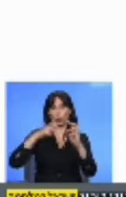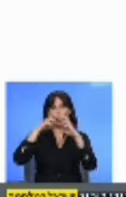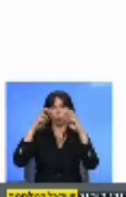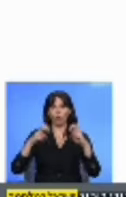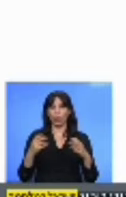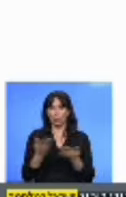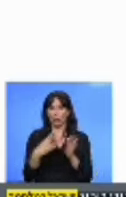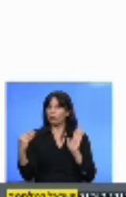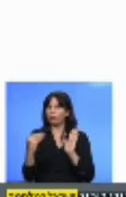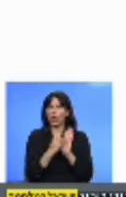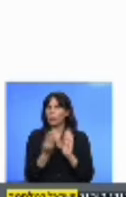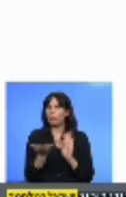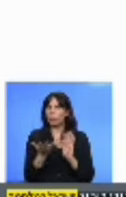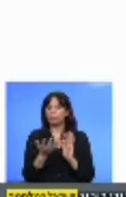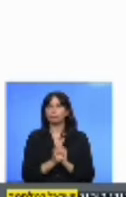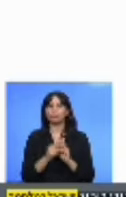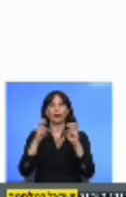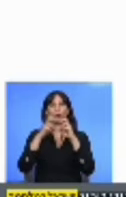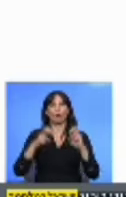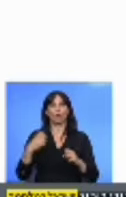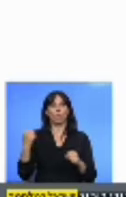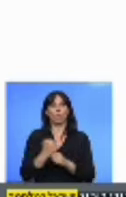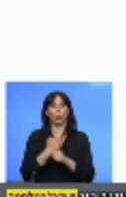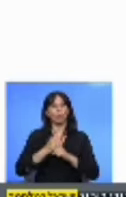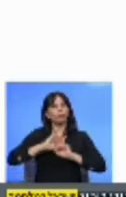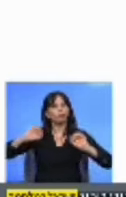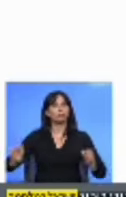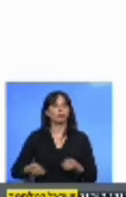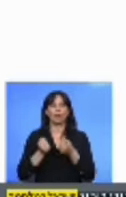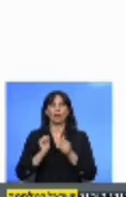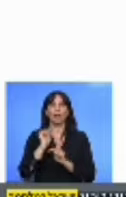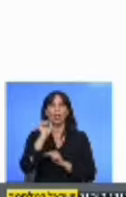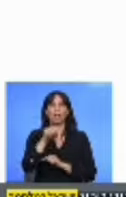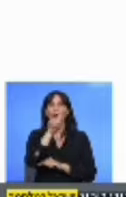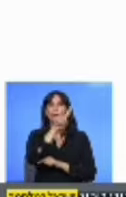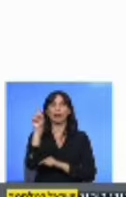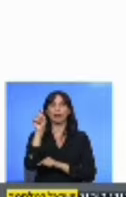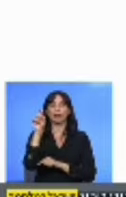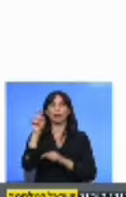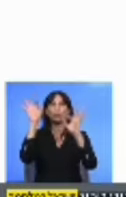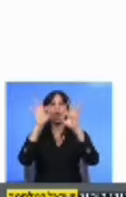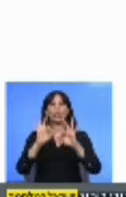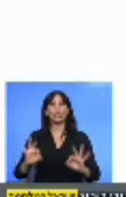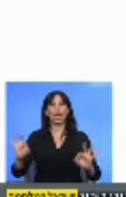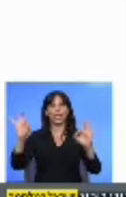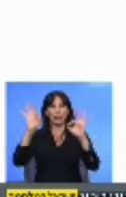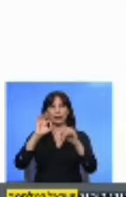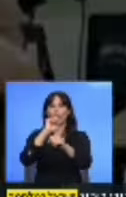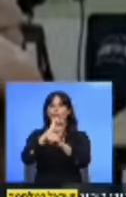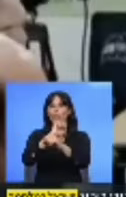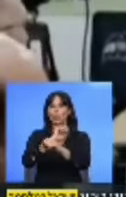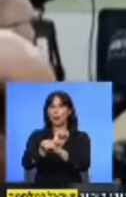כתוב, העמותה פועלת בצעדים נמרצים להגיע אל מאות מבני השהידים, העצורים